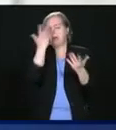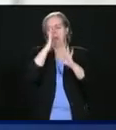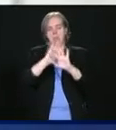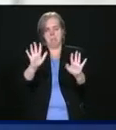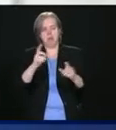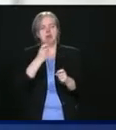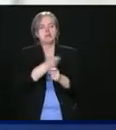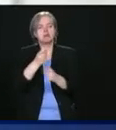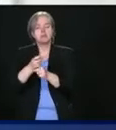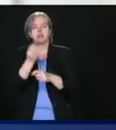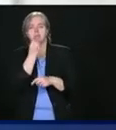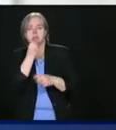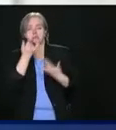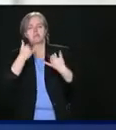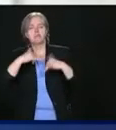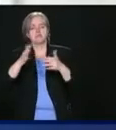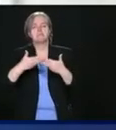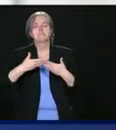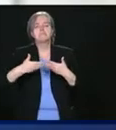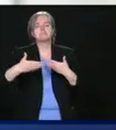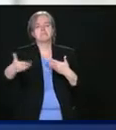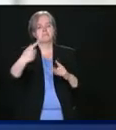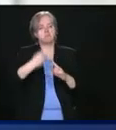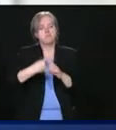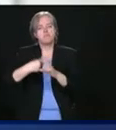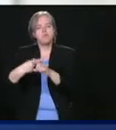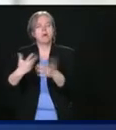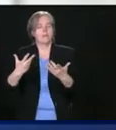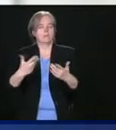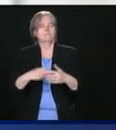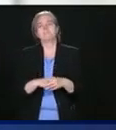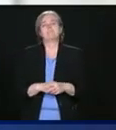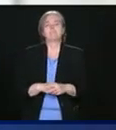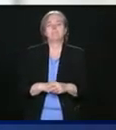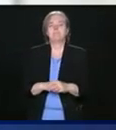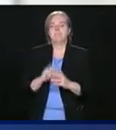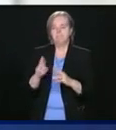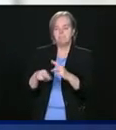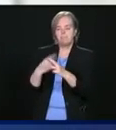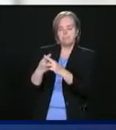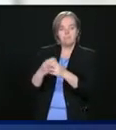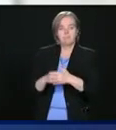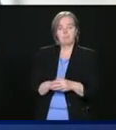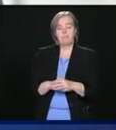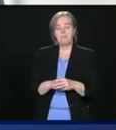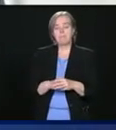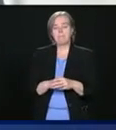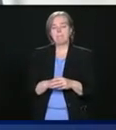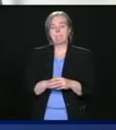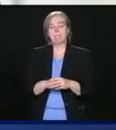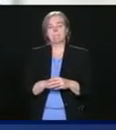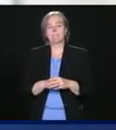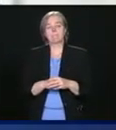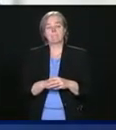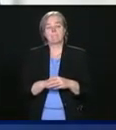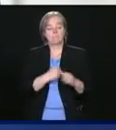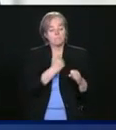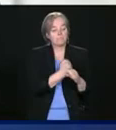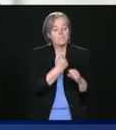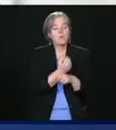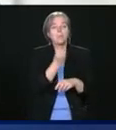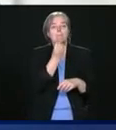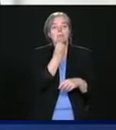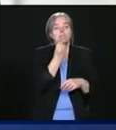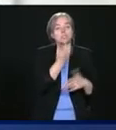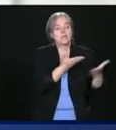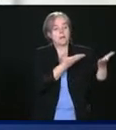mesure d'acheter des aliments et de la viande au cours des prochains mois? Nous devons nous assurer que notre chaîne d'approvisionnement alimentaire